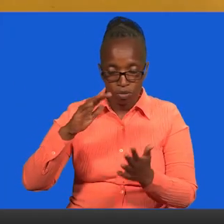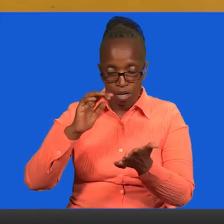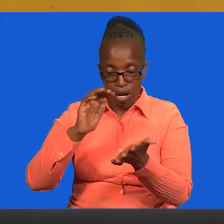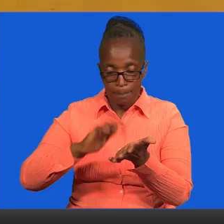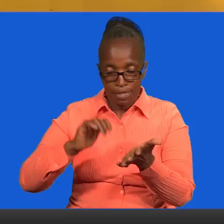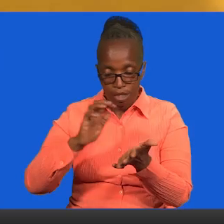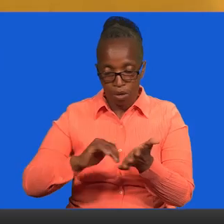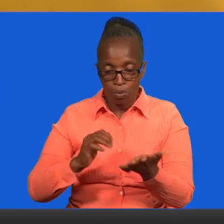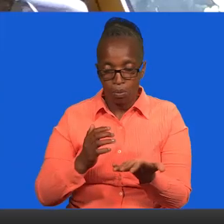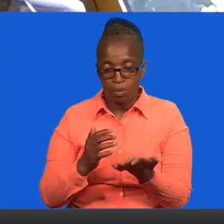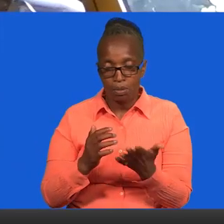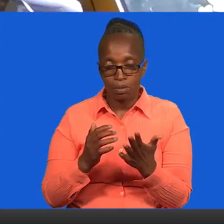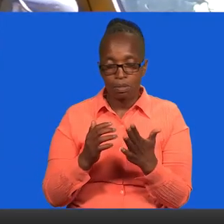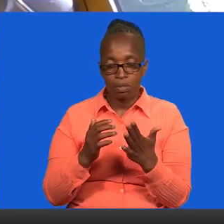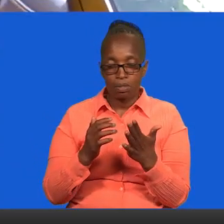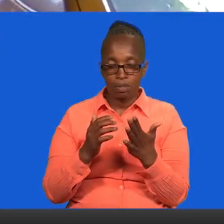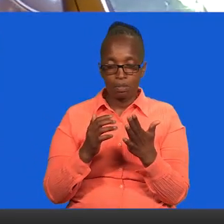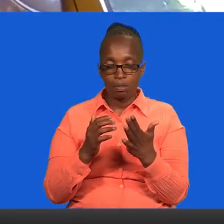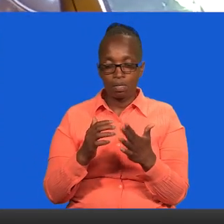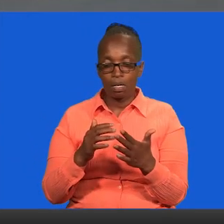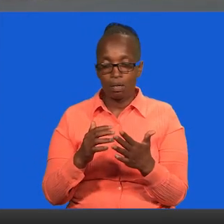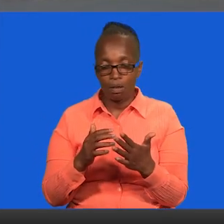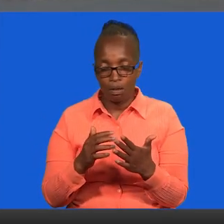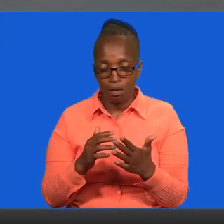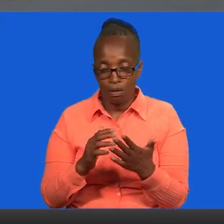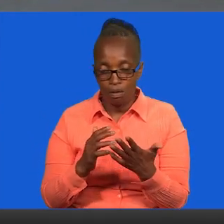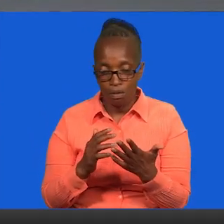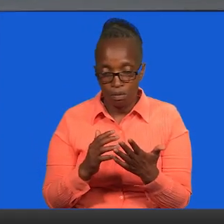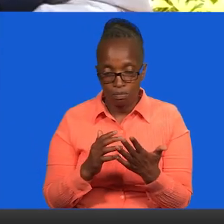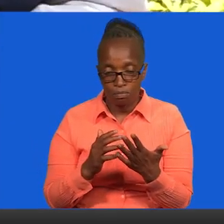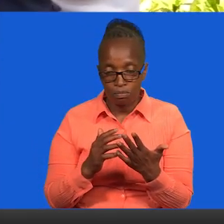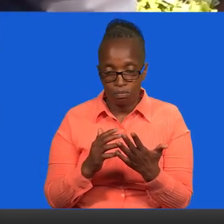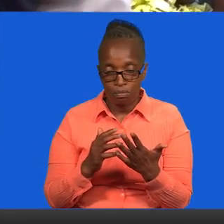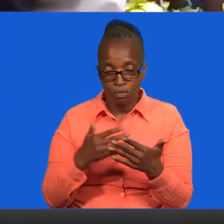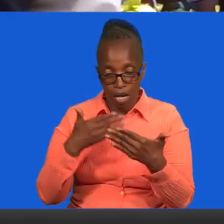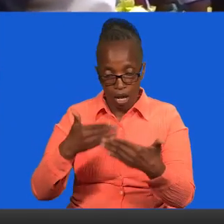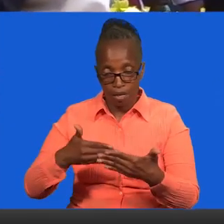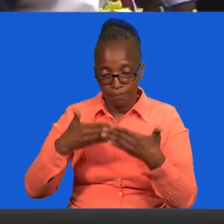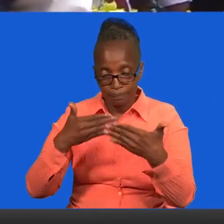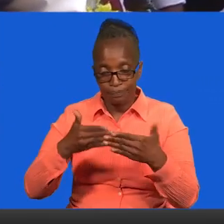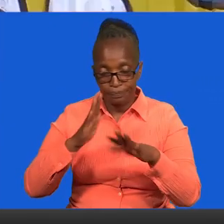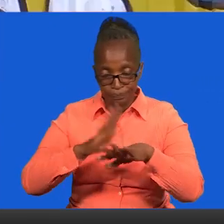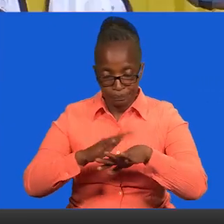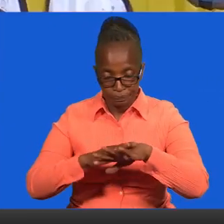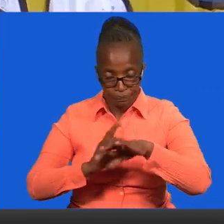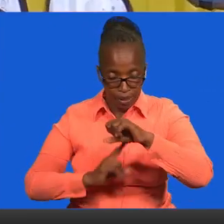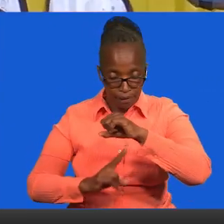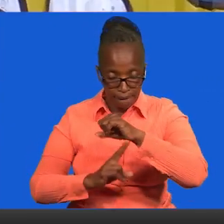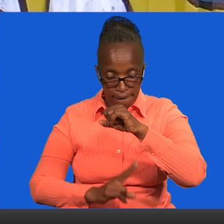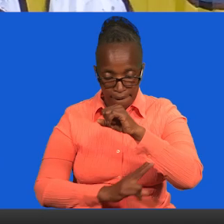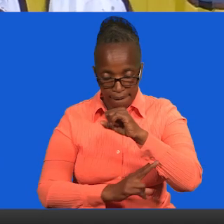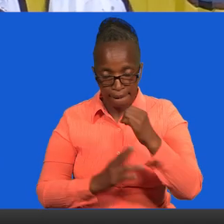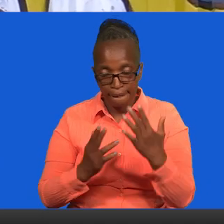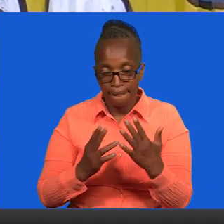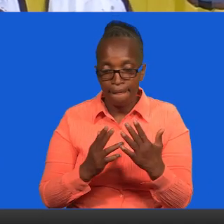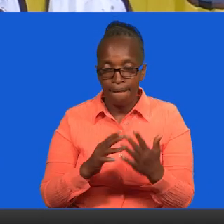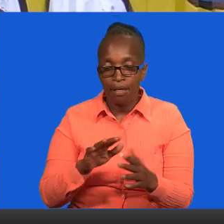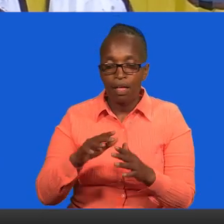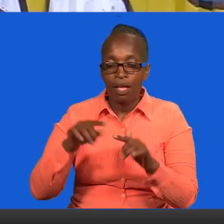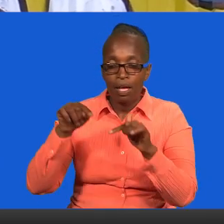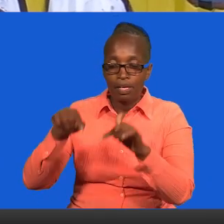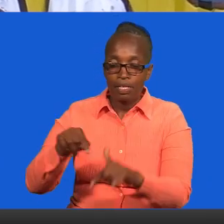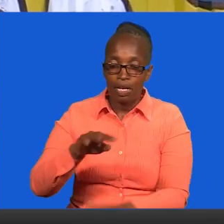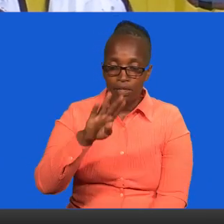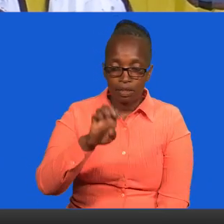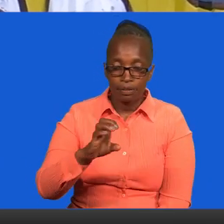Machakos, imejiweka kipaumbele kuwapa wanafunzi wanaojiunga nao elimu bora. We offer both ECD learning and